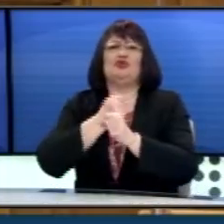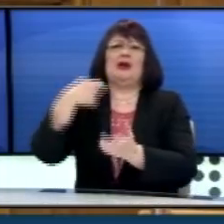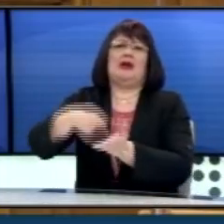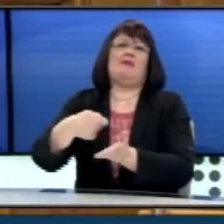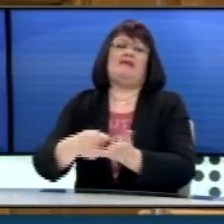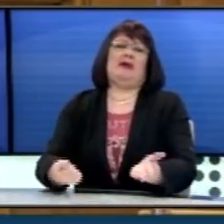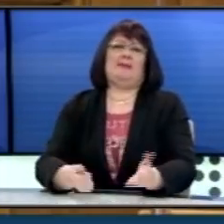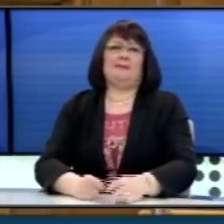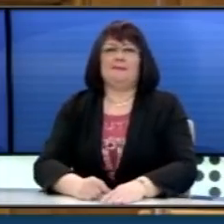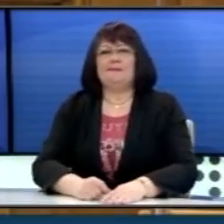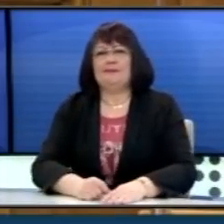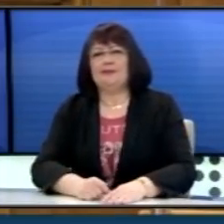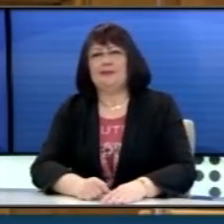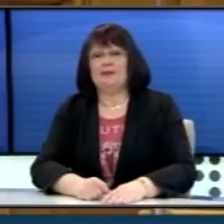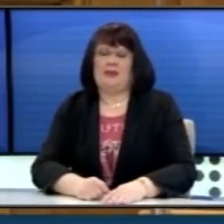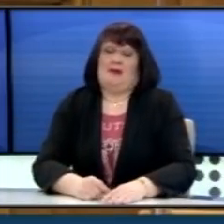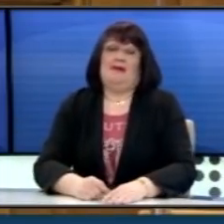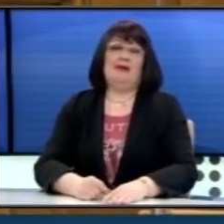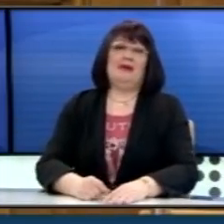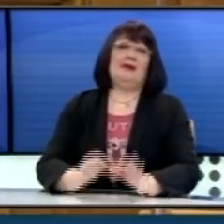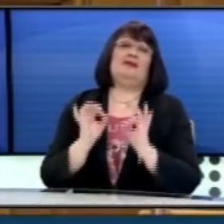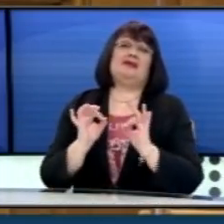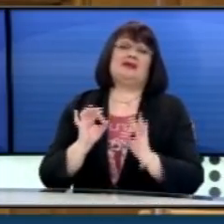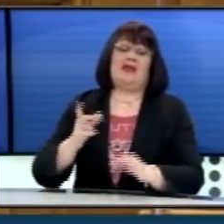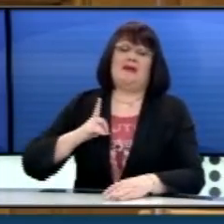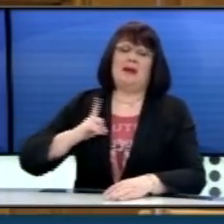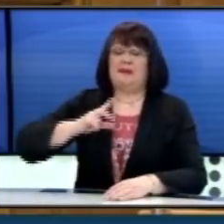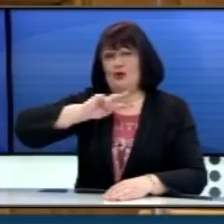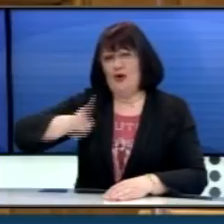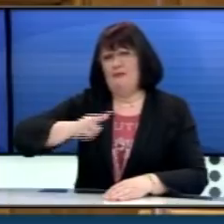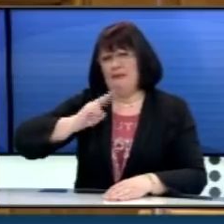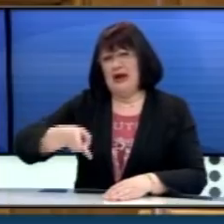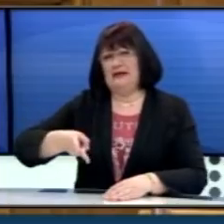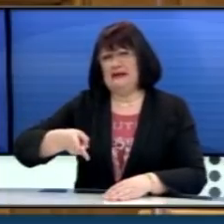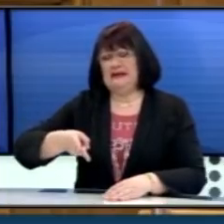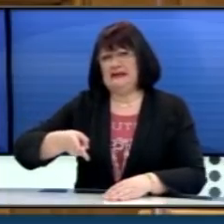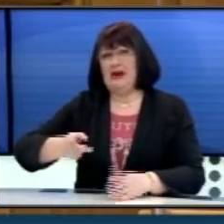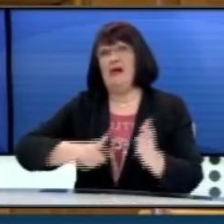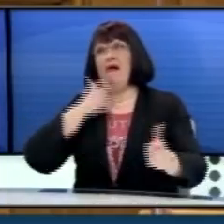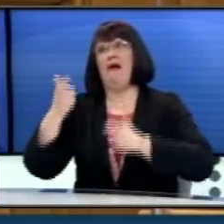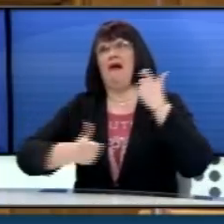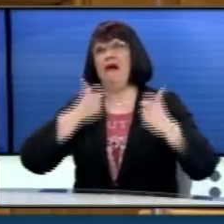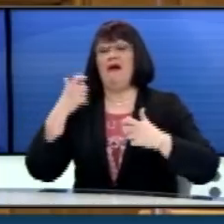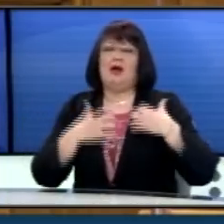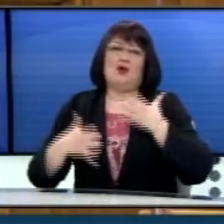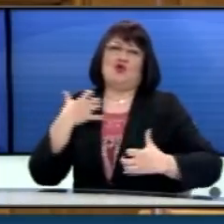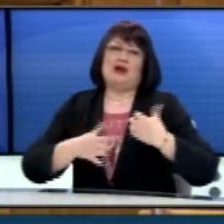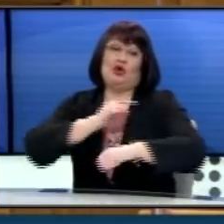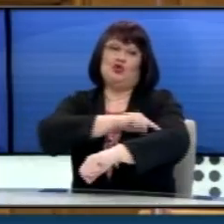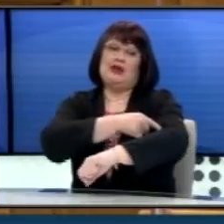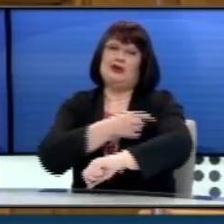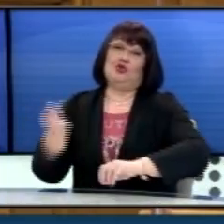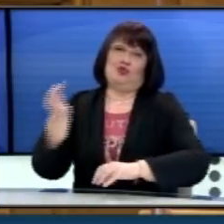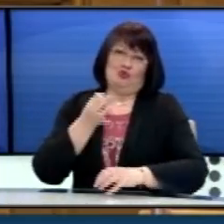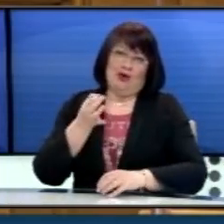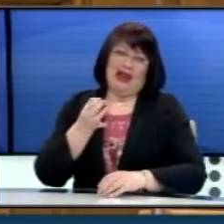αμοιβή. Δεν περιμένουμε βέβαια να απαντήσετε ουσιαστικά στην κραυγή αυτή αγωνίας,